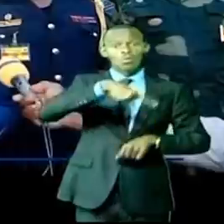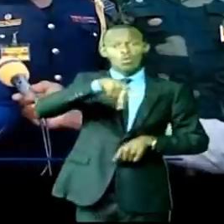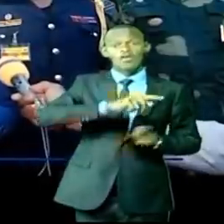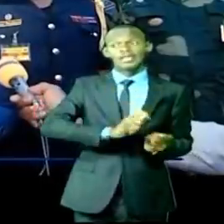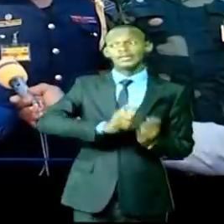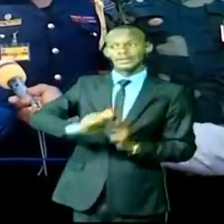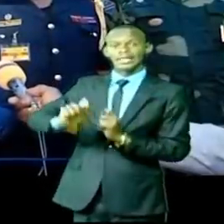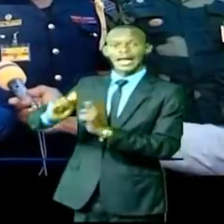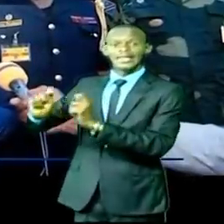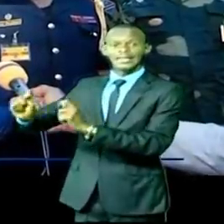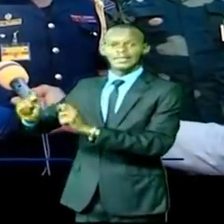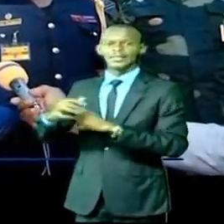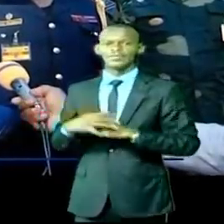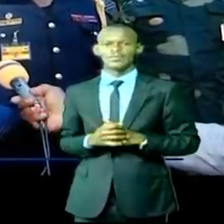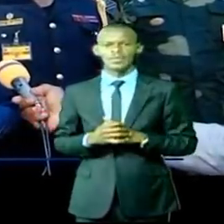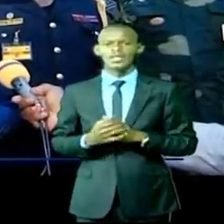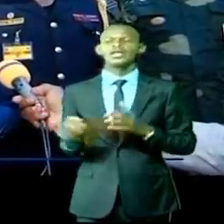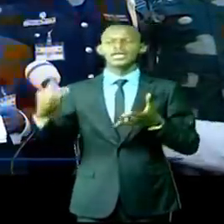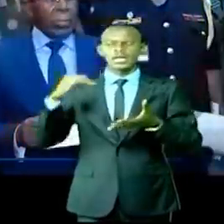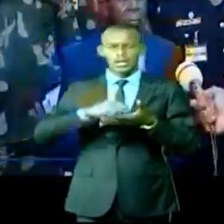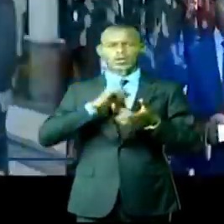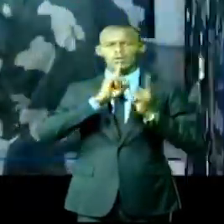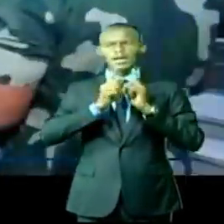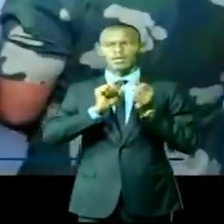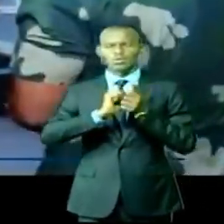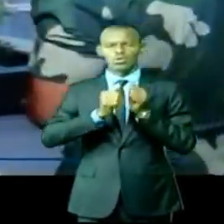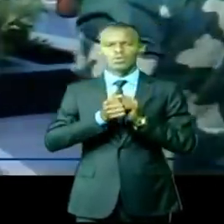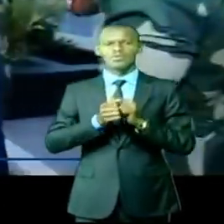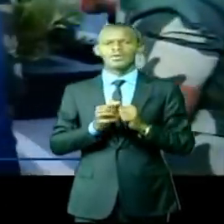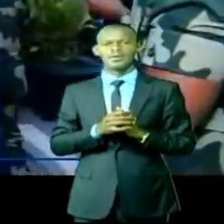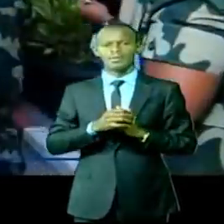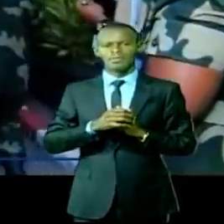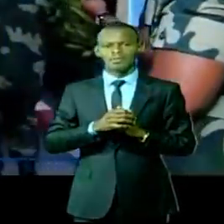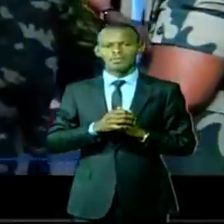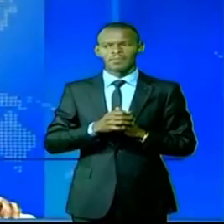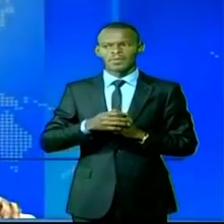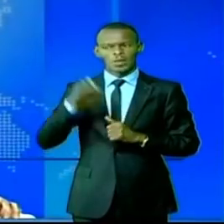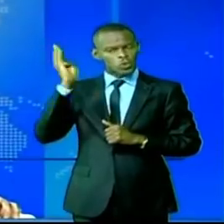zones urbaines. Je vous remercie.